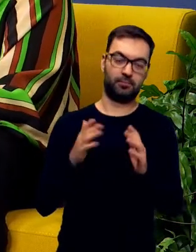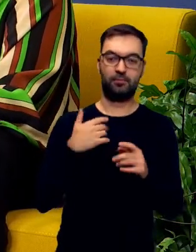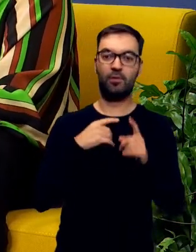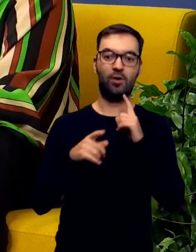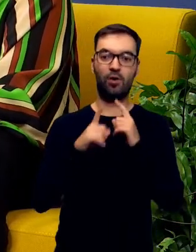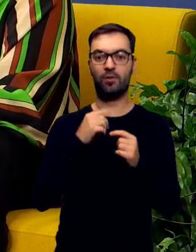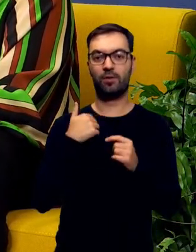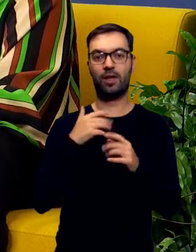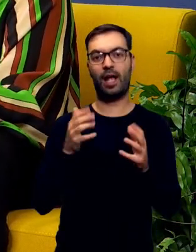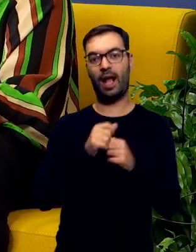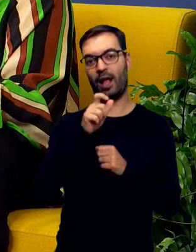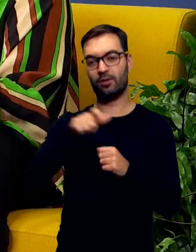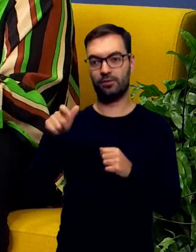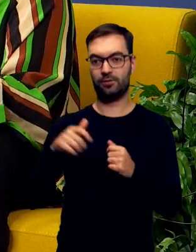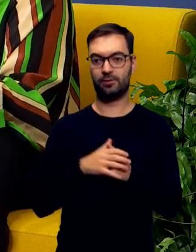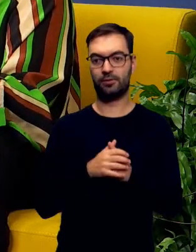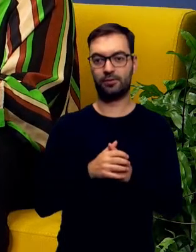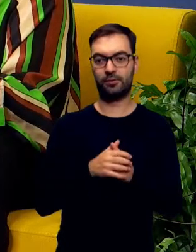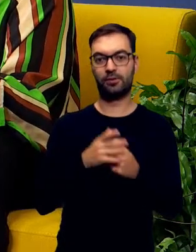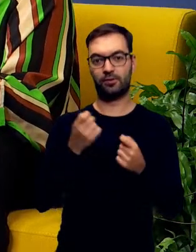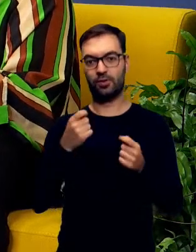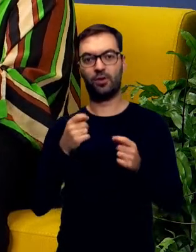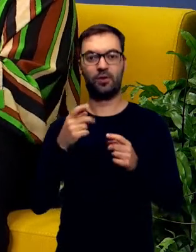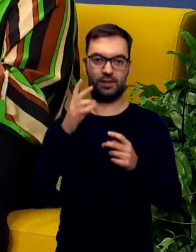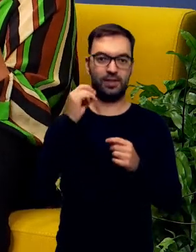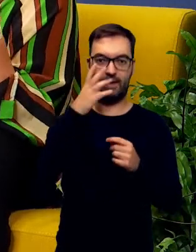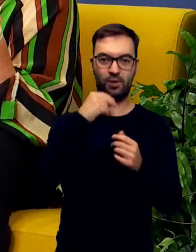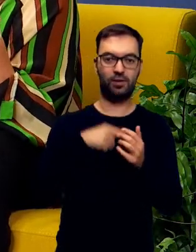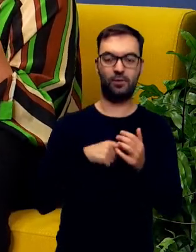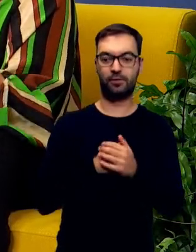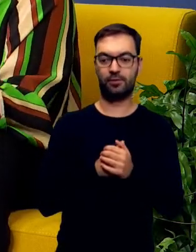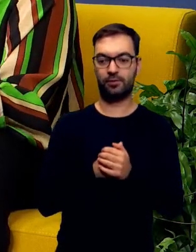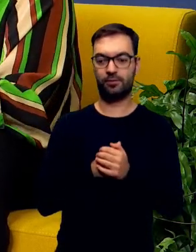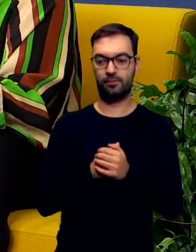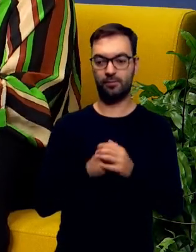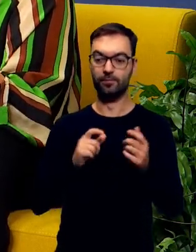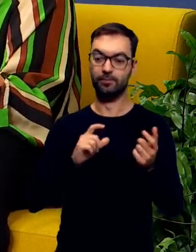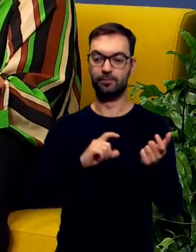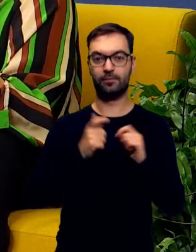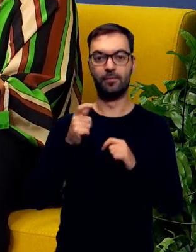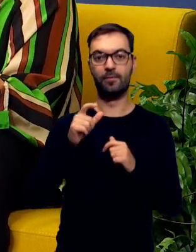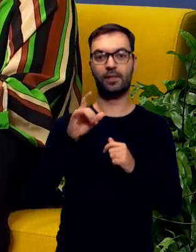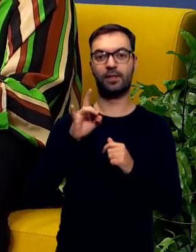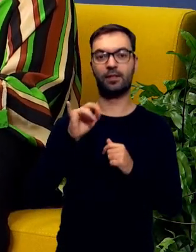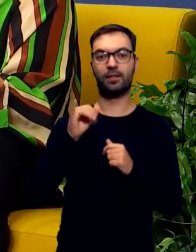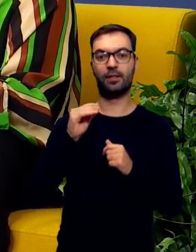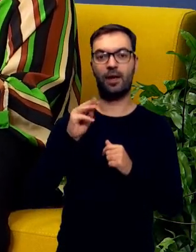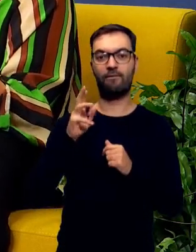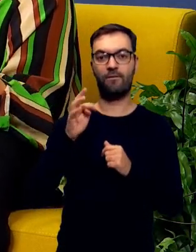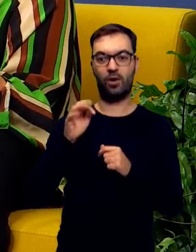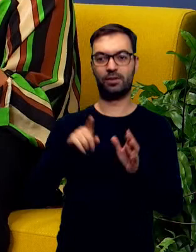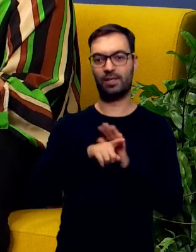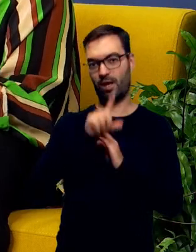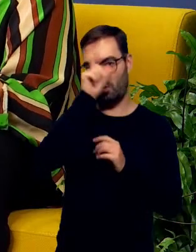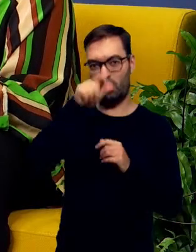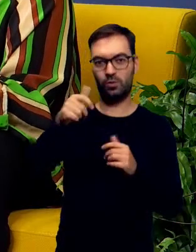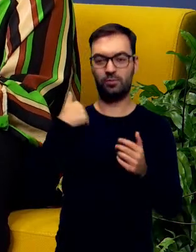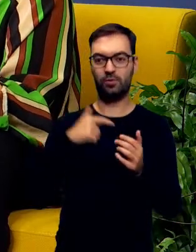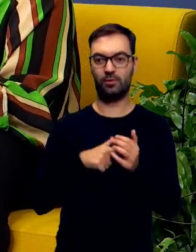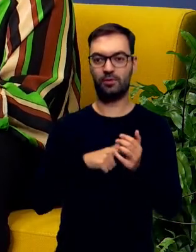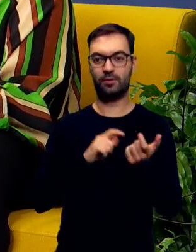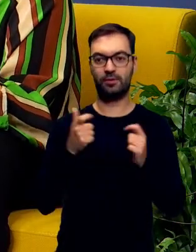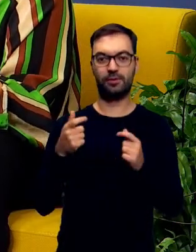po rozmowach z ratownikami to się trochę zarysowało, że o ile wypadek na Giewoncie był dla odbiorców, dla nas